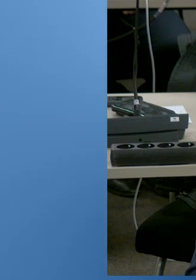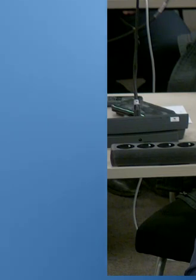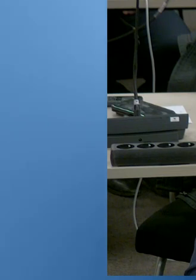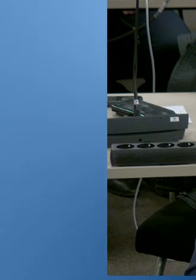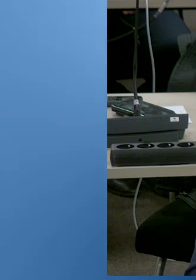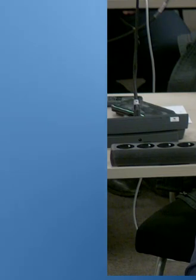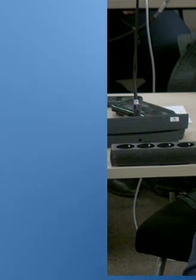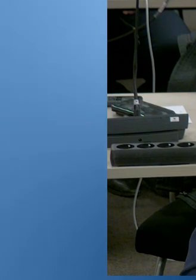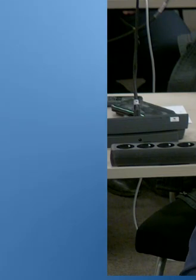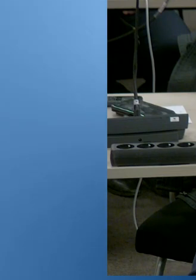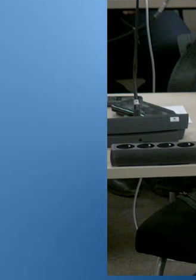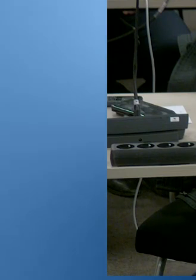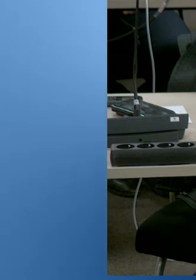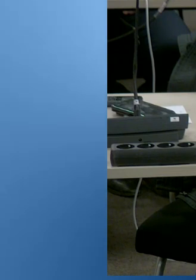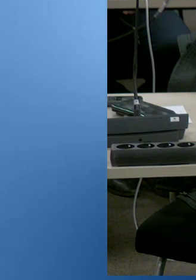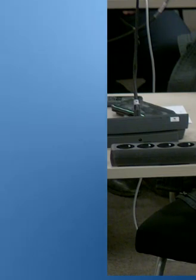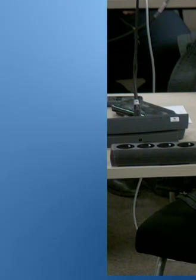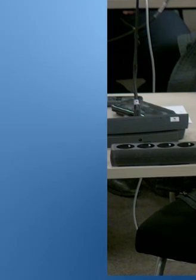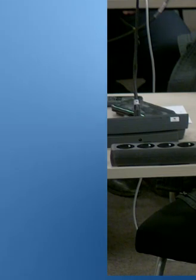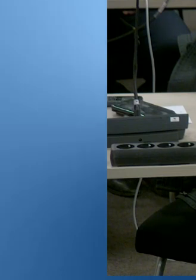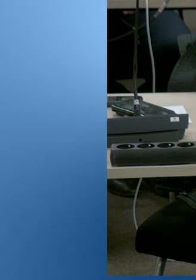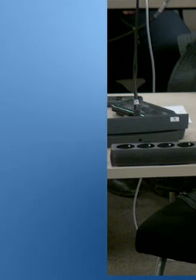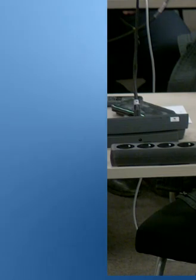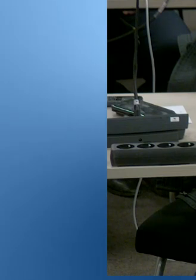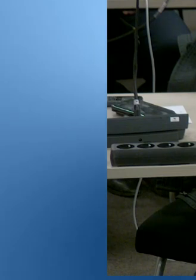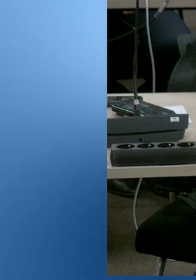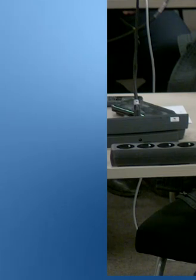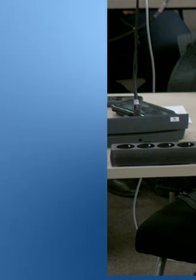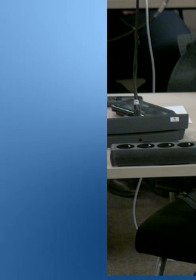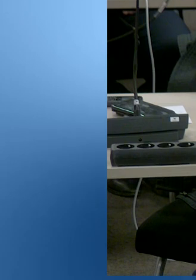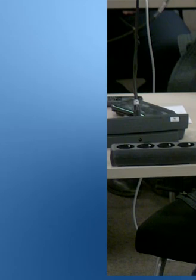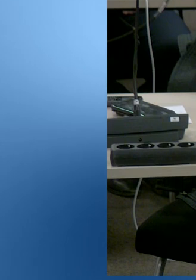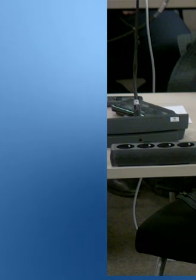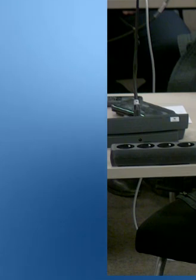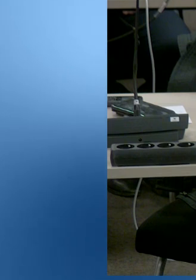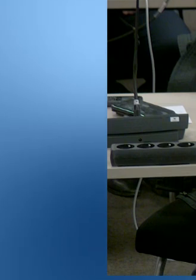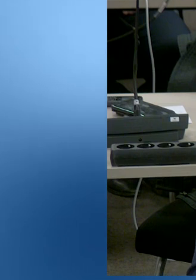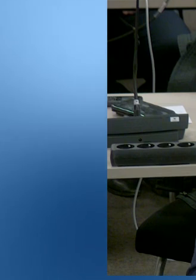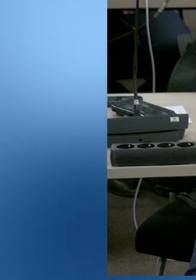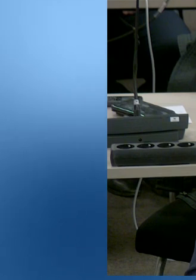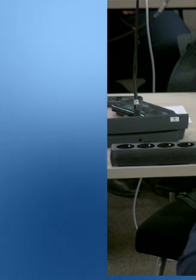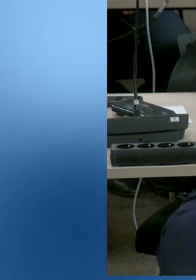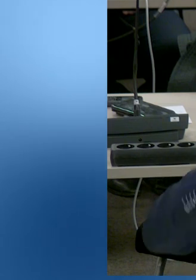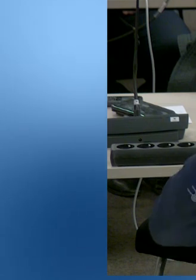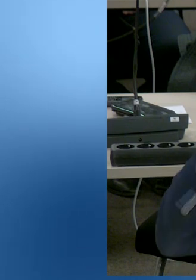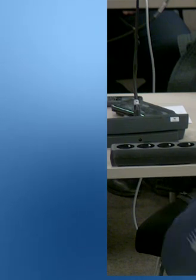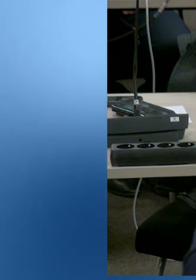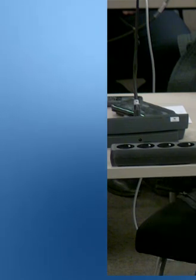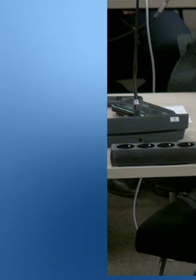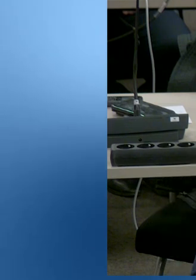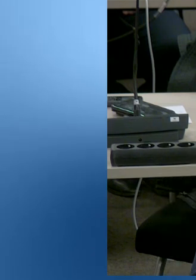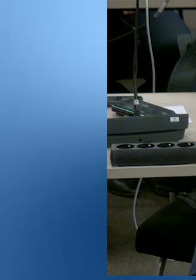d'éducation populaire le dernier rapport d'ailleurs du Conseil économique et social cite l'éducation populaire comme au cœur de la lutte contre les